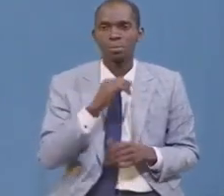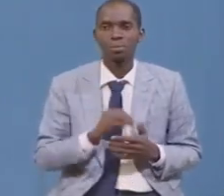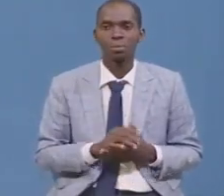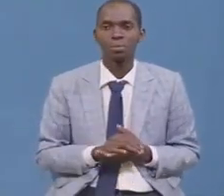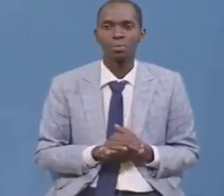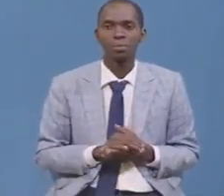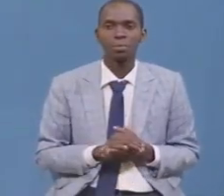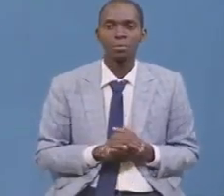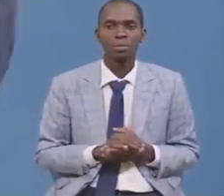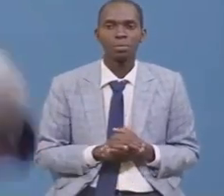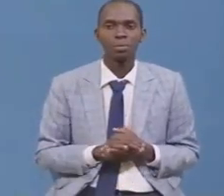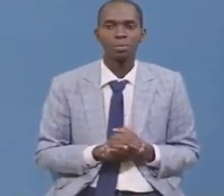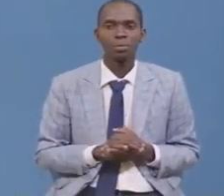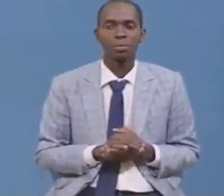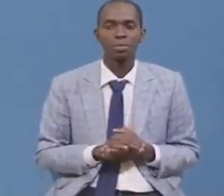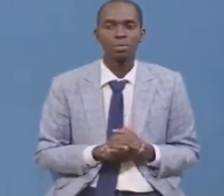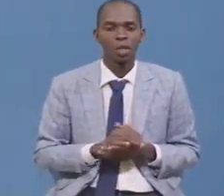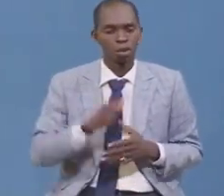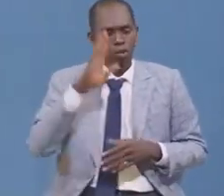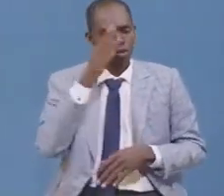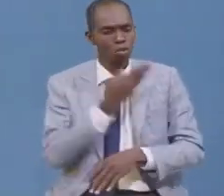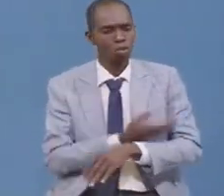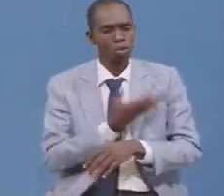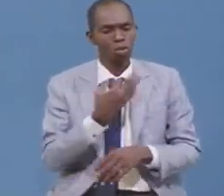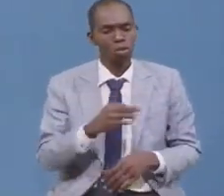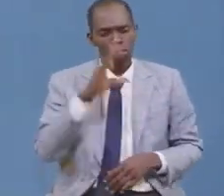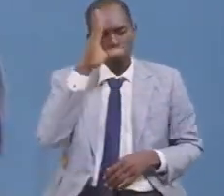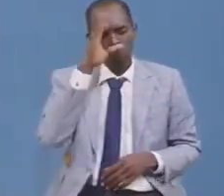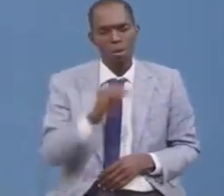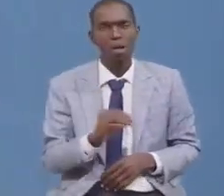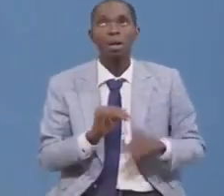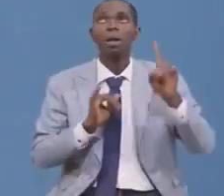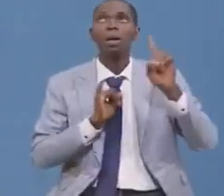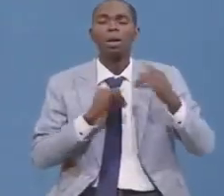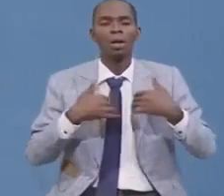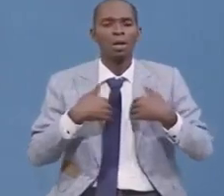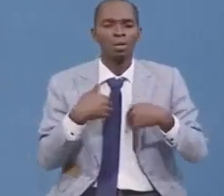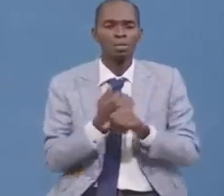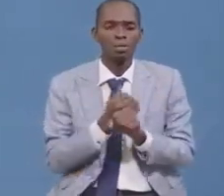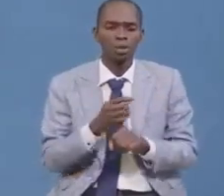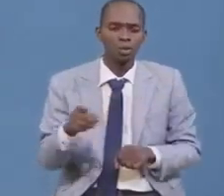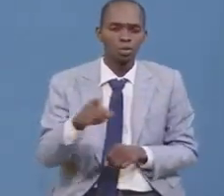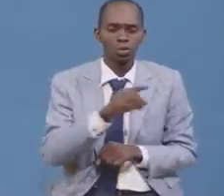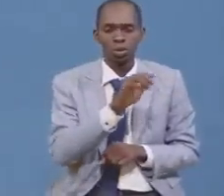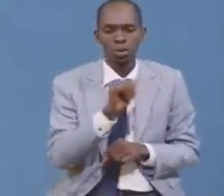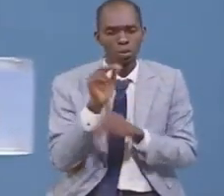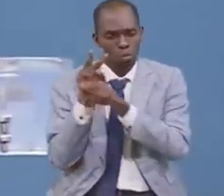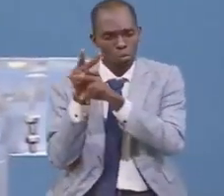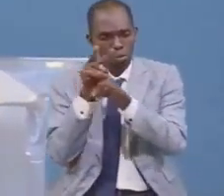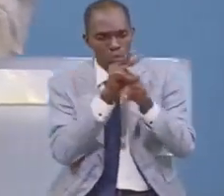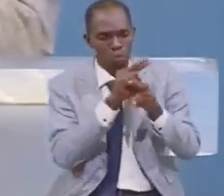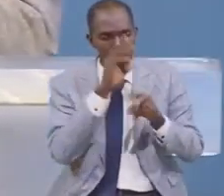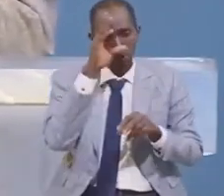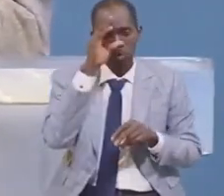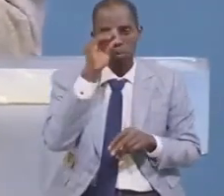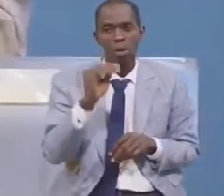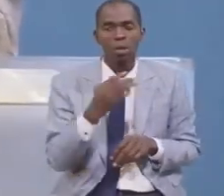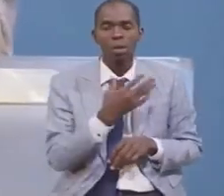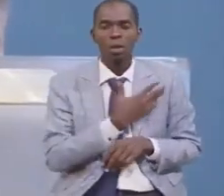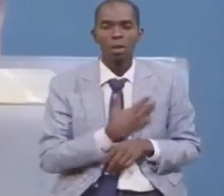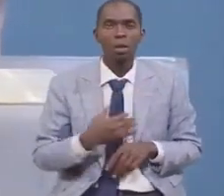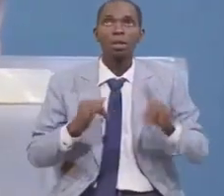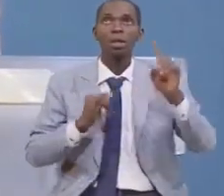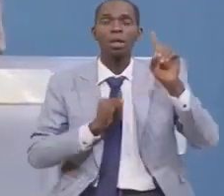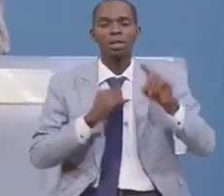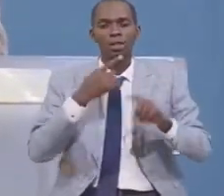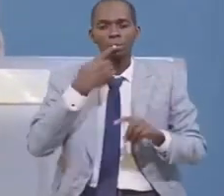లేక ఆయుధంగా ఉంటుంది. Son of man, have you made you a watchman? నరపుత్రుడా, నిన్ను కావలివానిగా చేశాను. And I speak my word